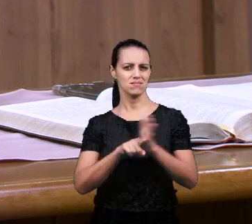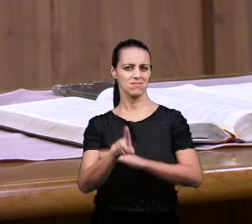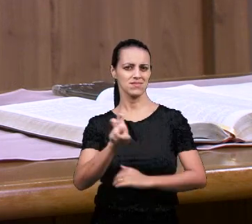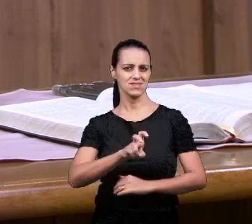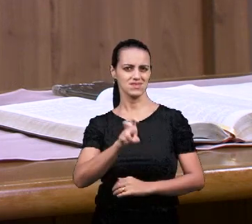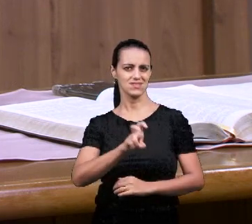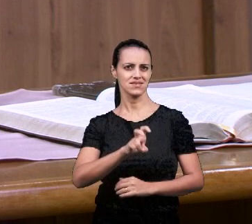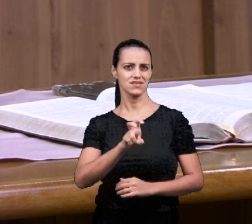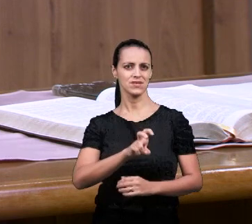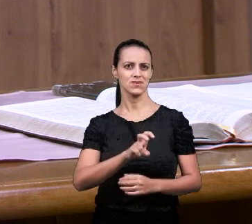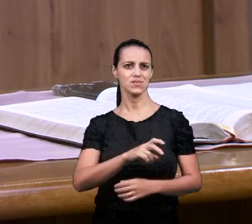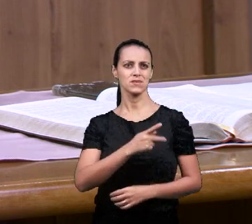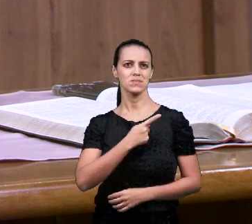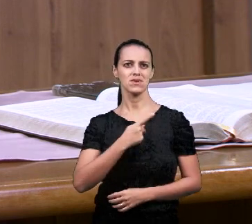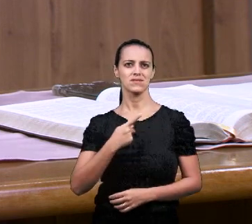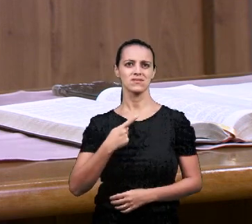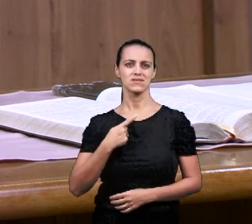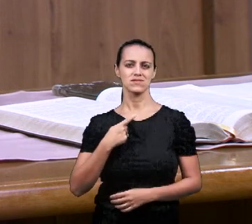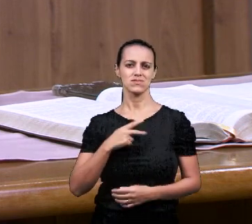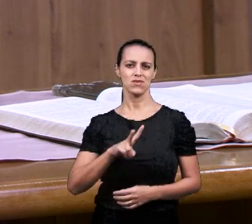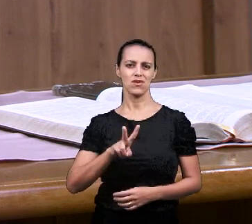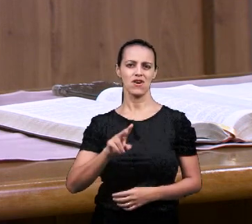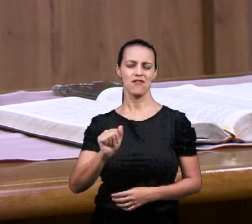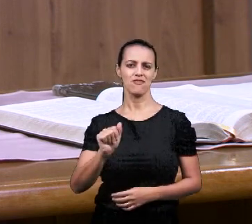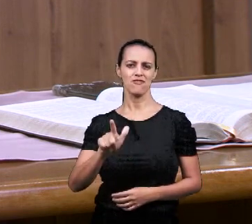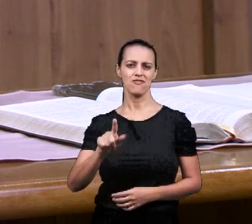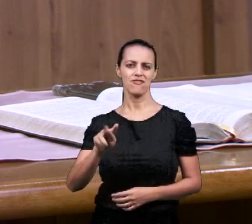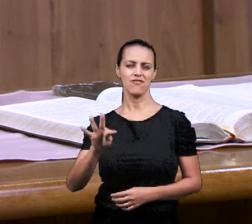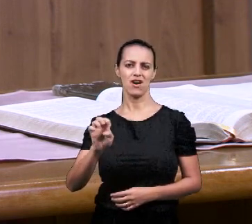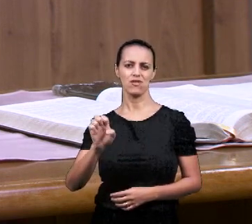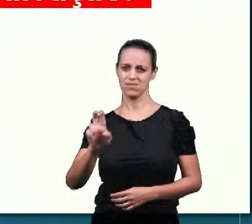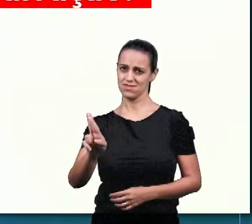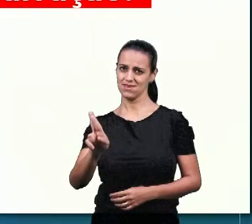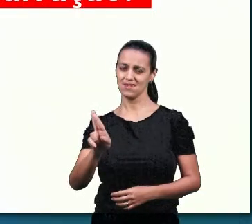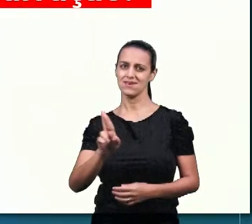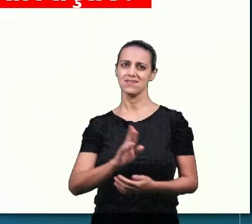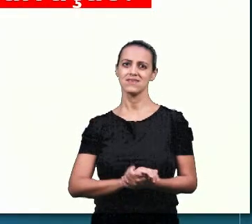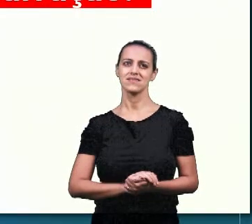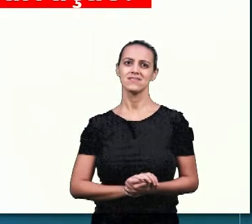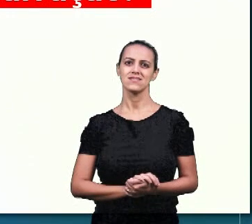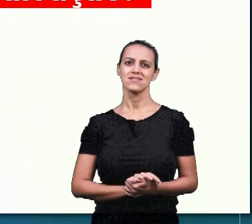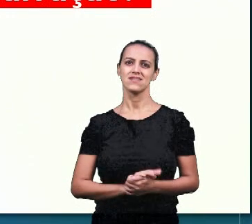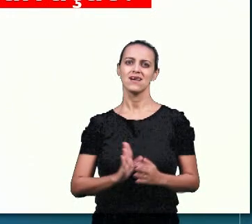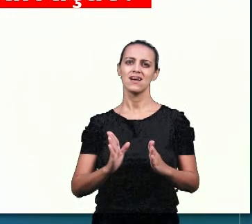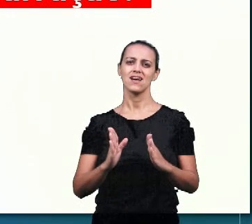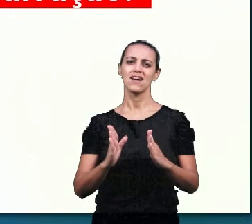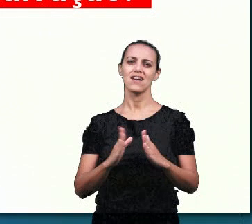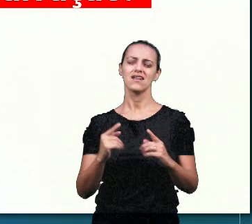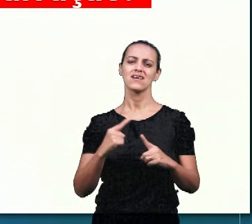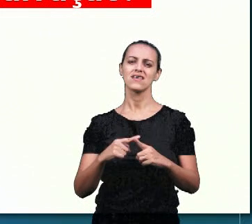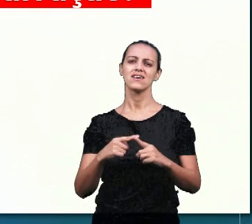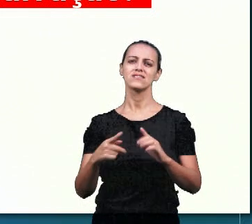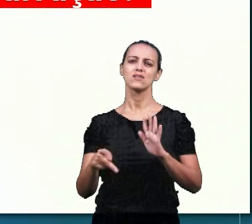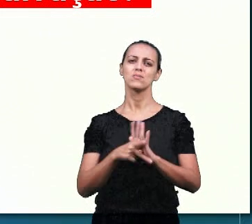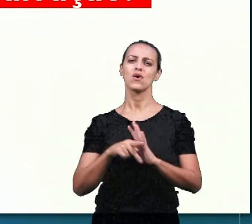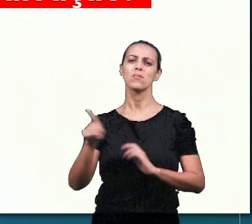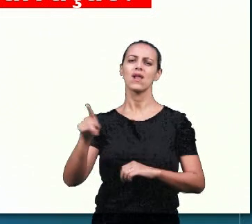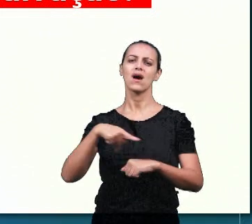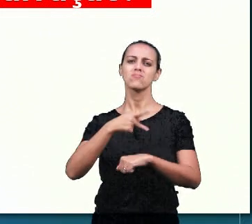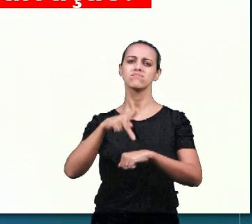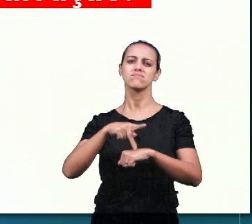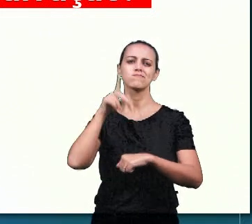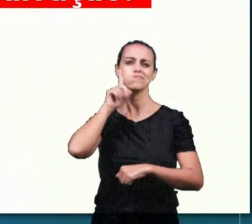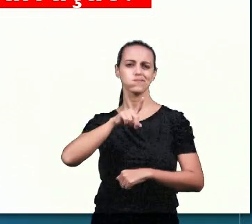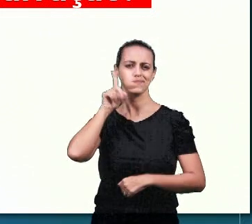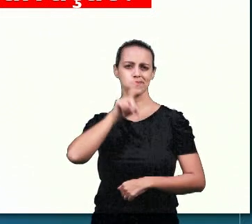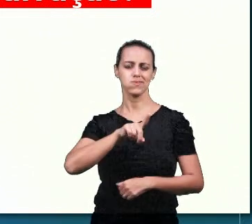cette phrase a été envoyée pour le pasteur Roquivalde d'Oliveira de l'église de Worcester des